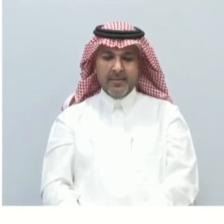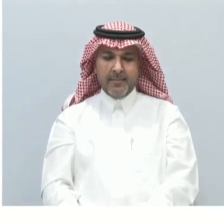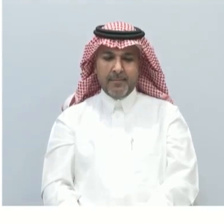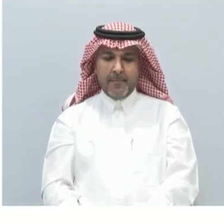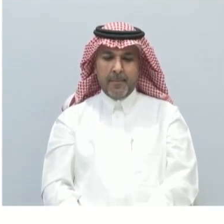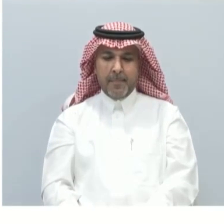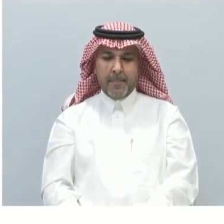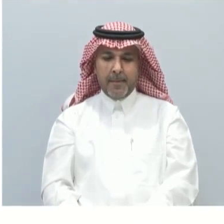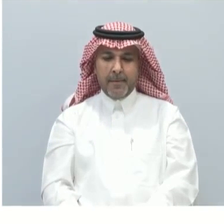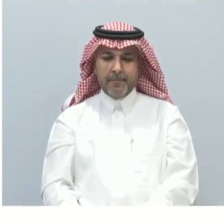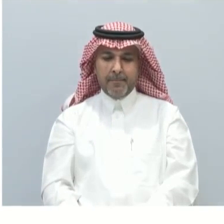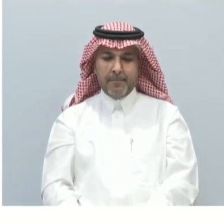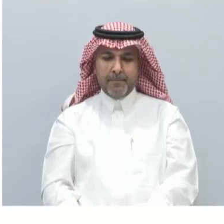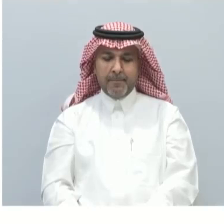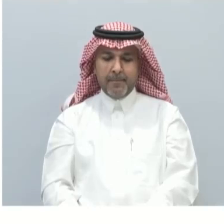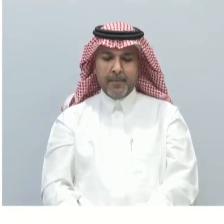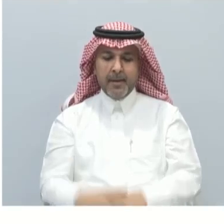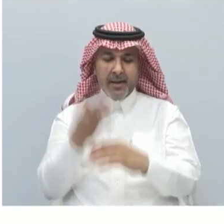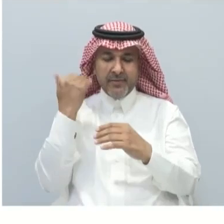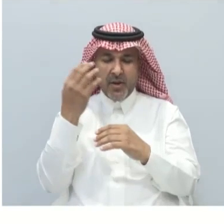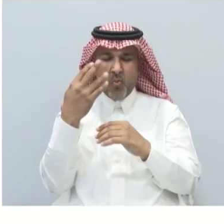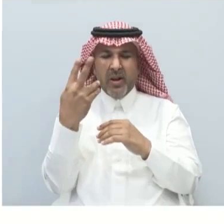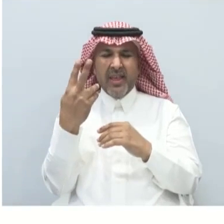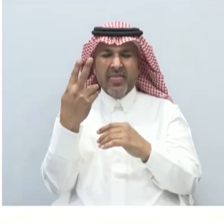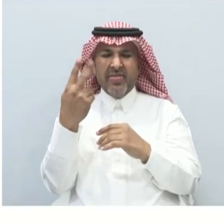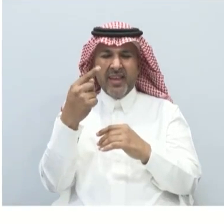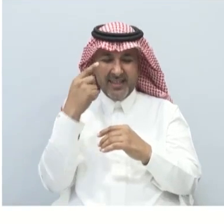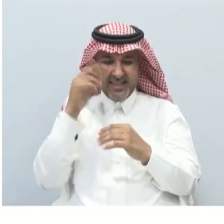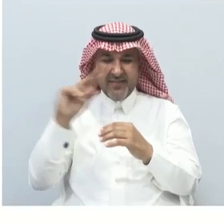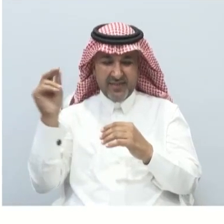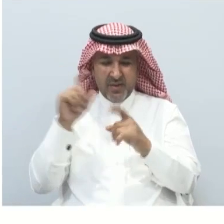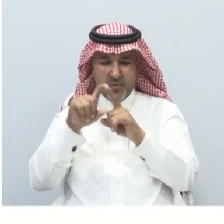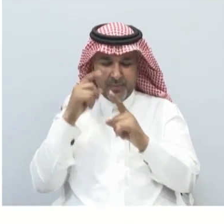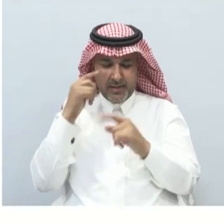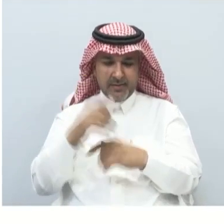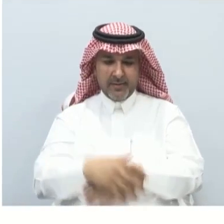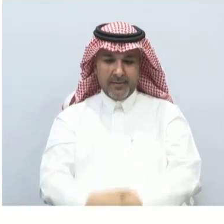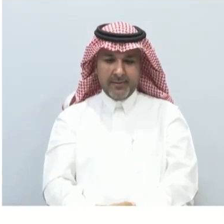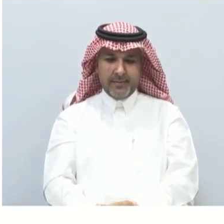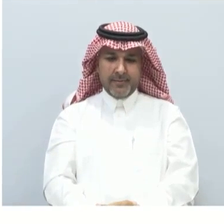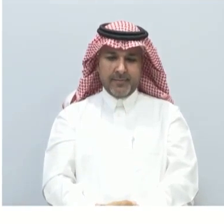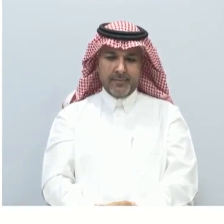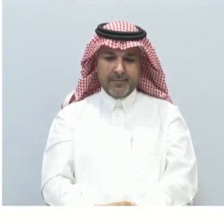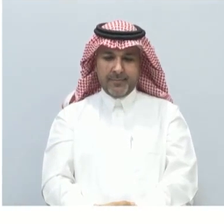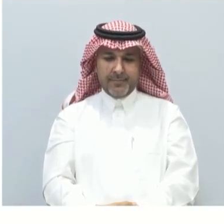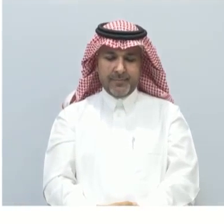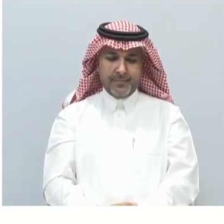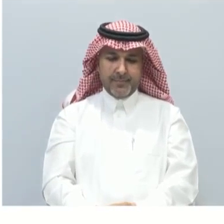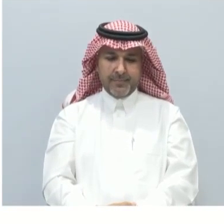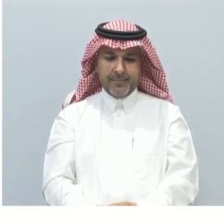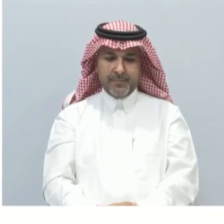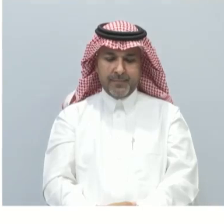بهذا الشكل اس تي فبالتالي حيكون 68 0.2 ذكرنا ثمانيه سبعه خمسه